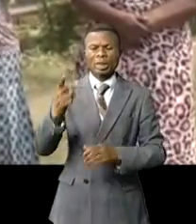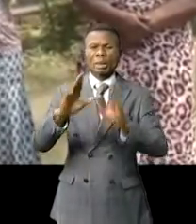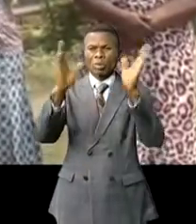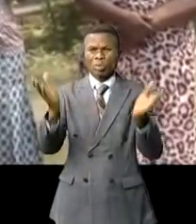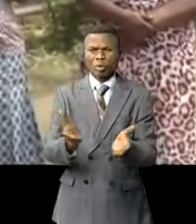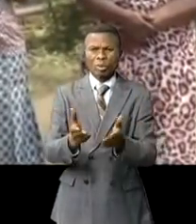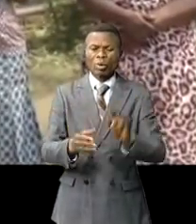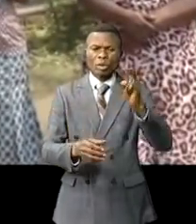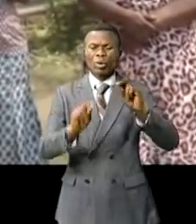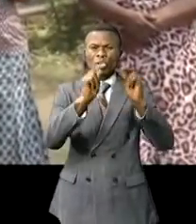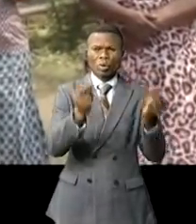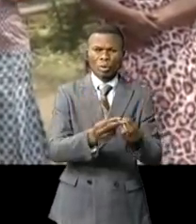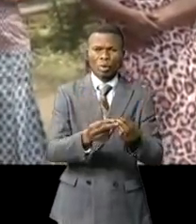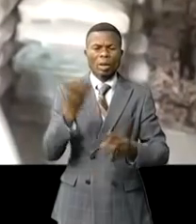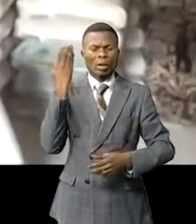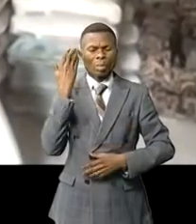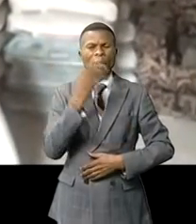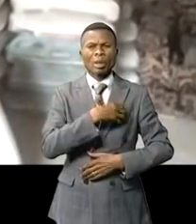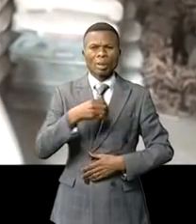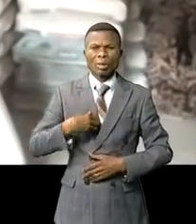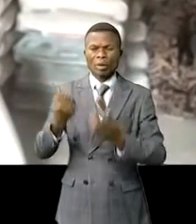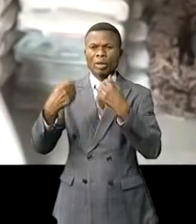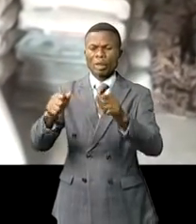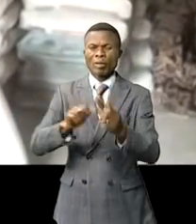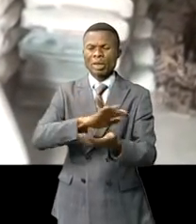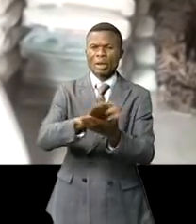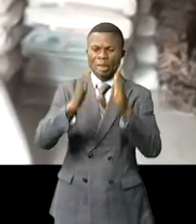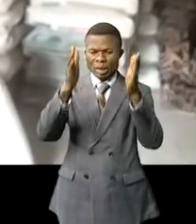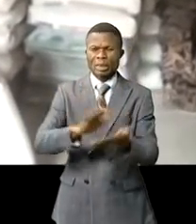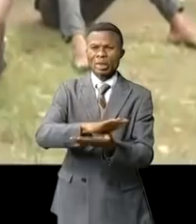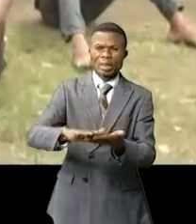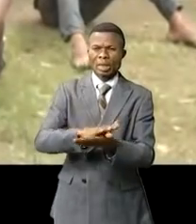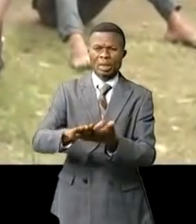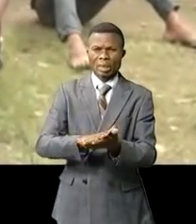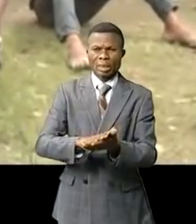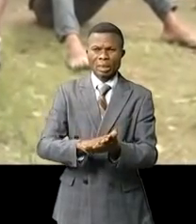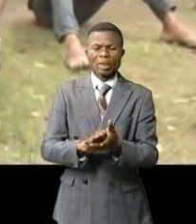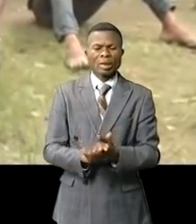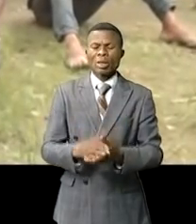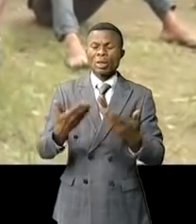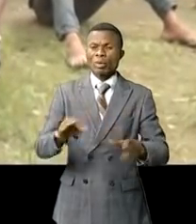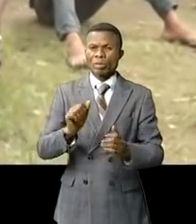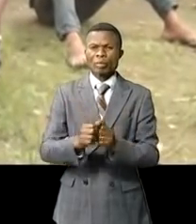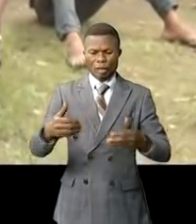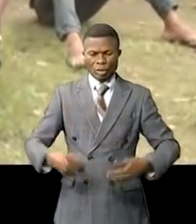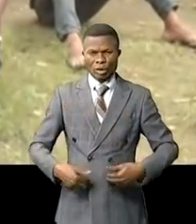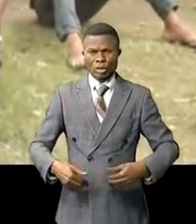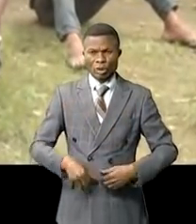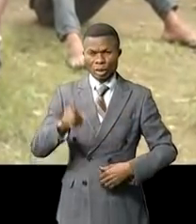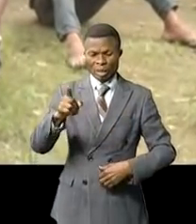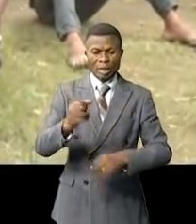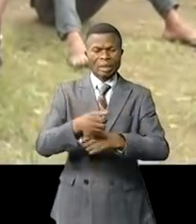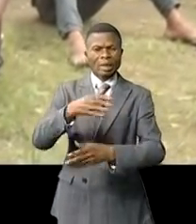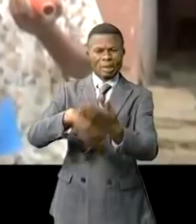deuxième groupe est composé des hommes et femmes vendeurs de ciments contrefaits qui passent aux AV. Ce n'est pas tout. Les jeunes mexicains qui troublent